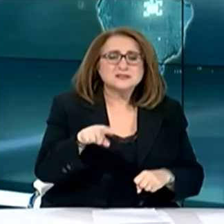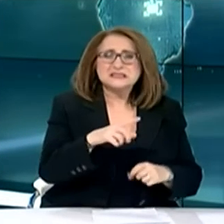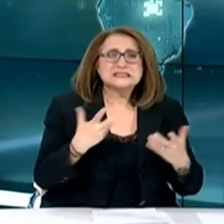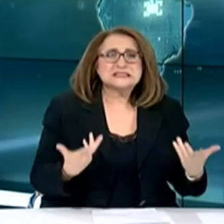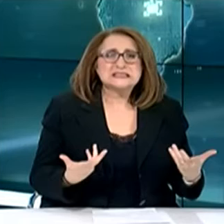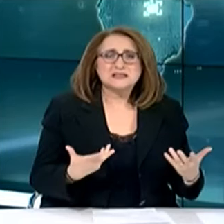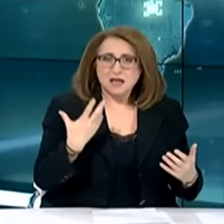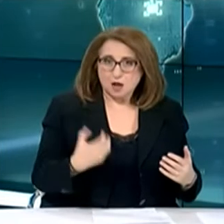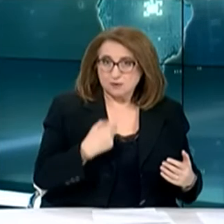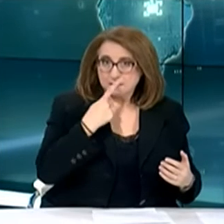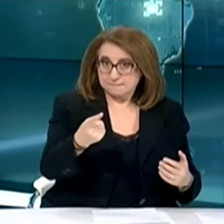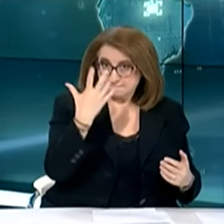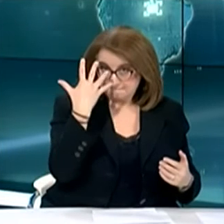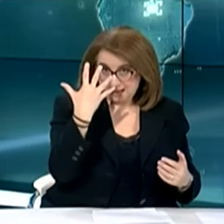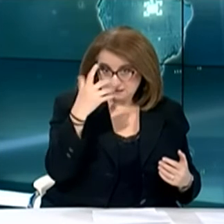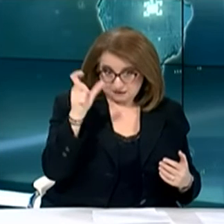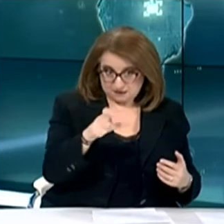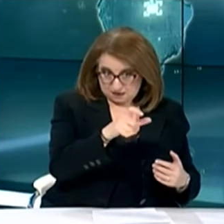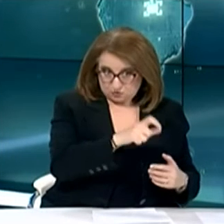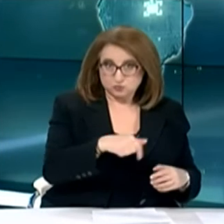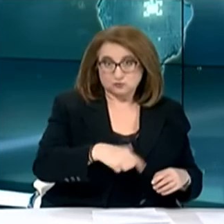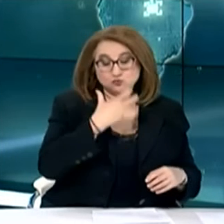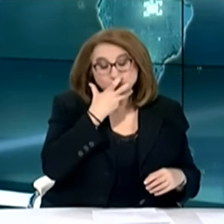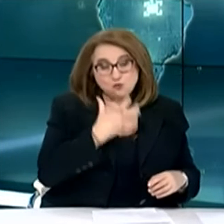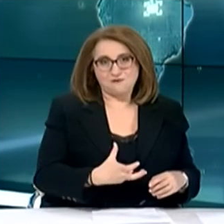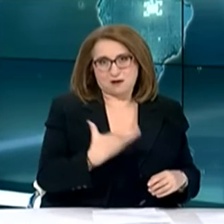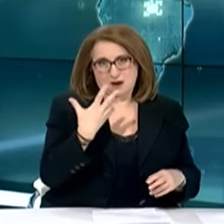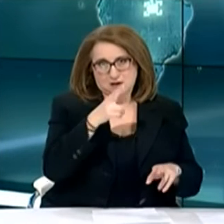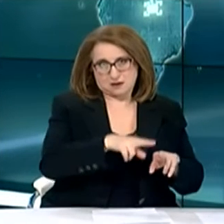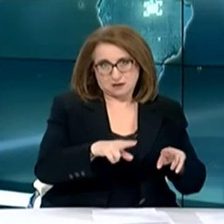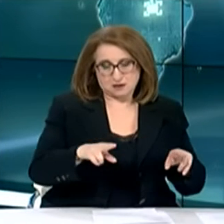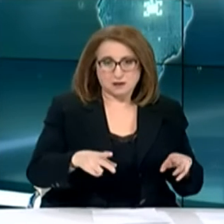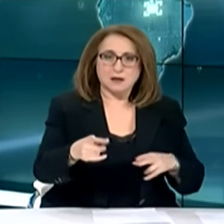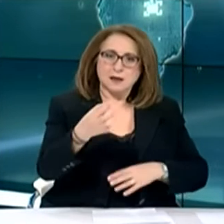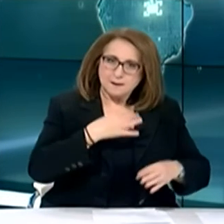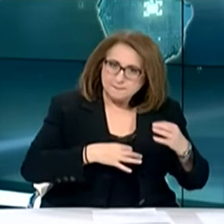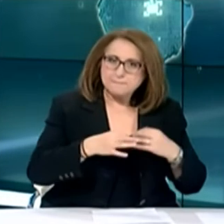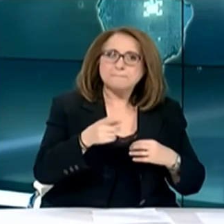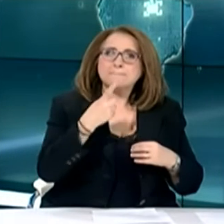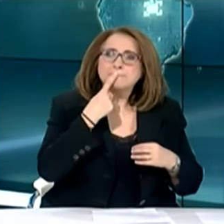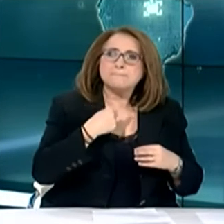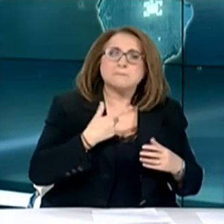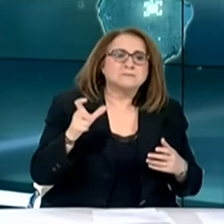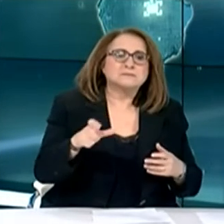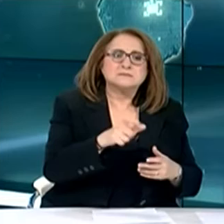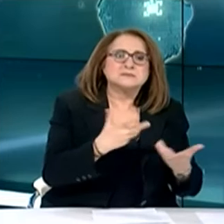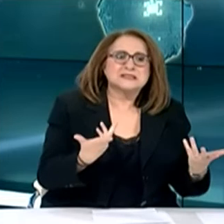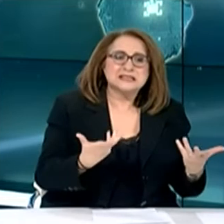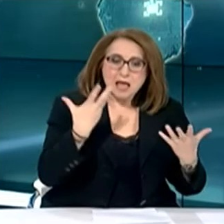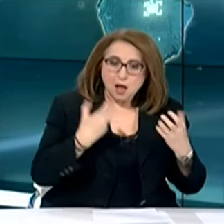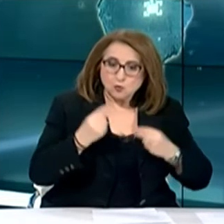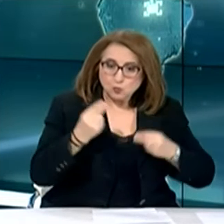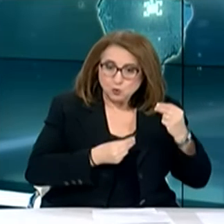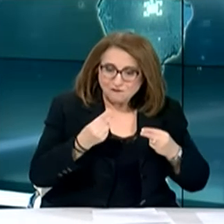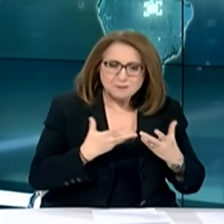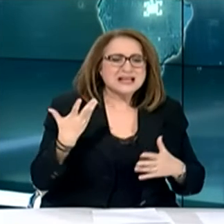έχουμε 5 ανθρώπους διασωληνωμένους στις μονάδες δυτικής θεραπείας. Να έχουμε λίγο τις ηλικίες τους, αν έχουν αυτοί οι άνθρωποι υποκείμενα νοσήματα και